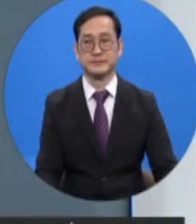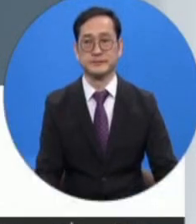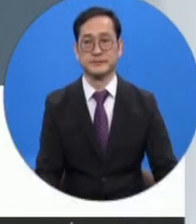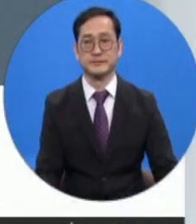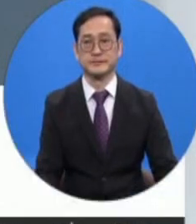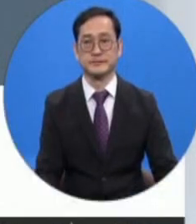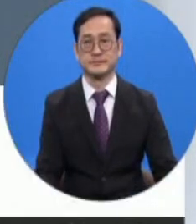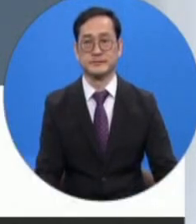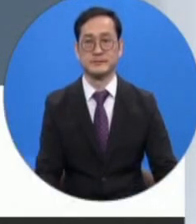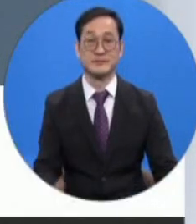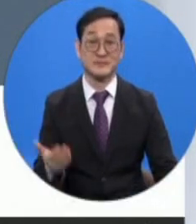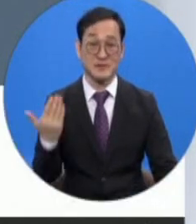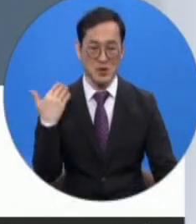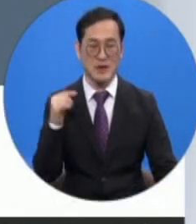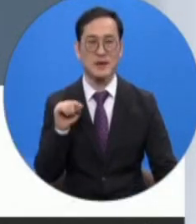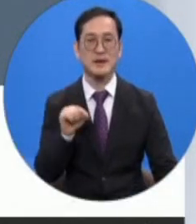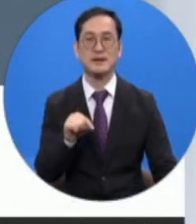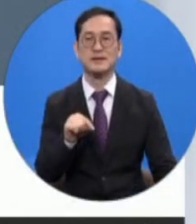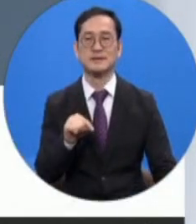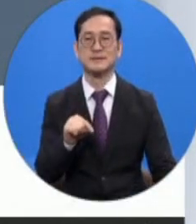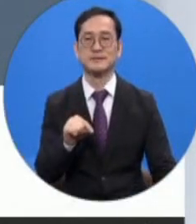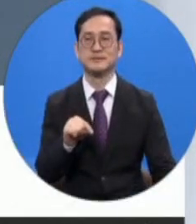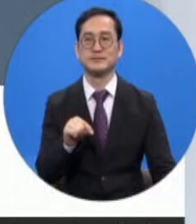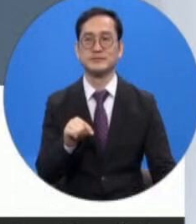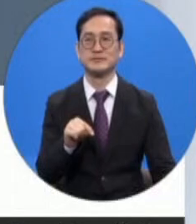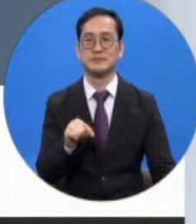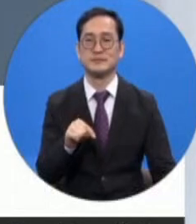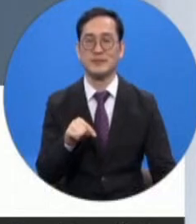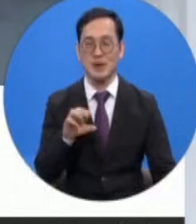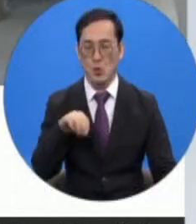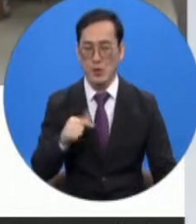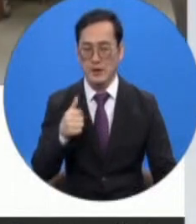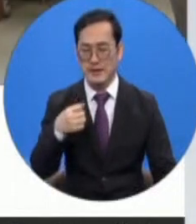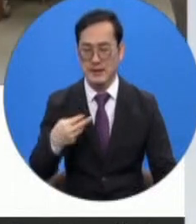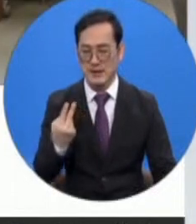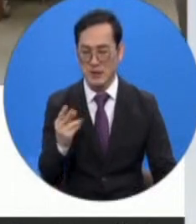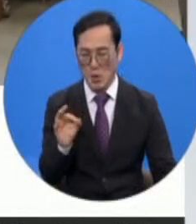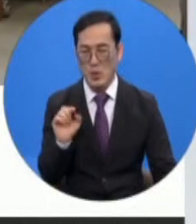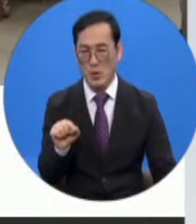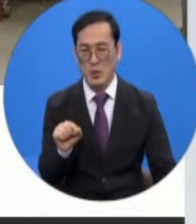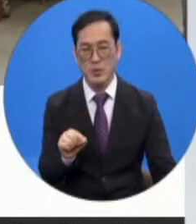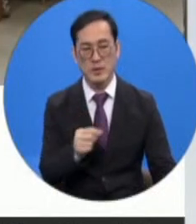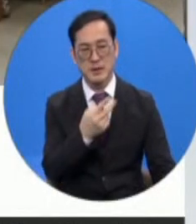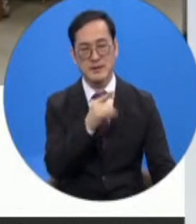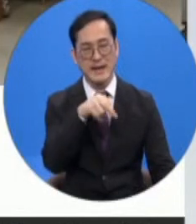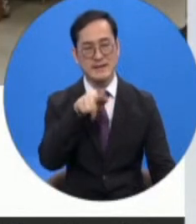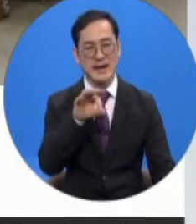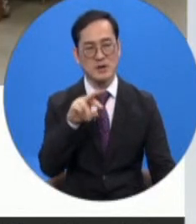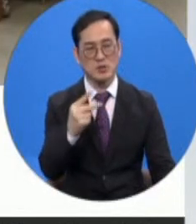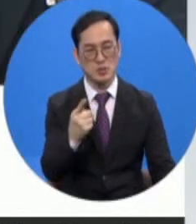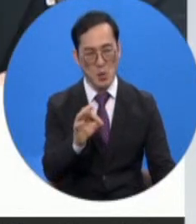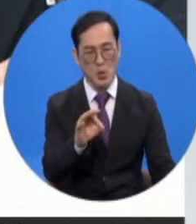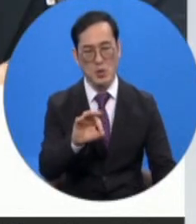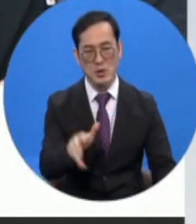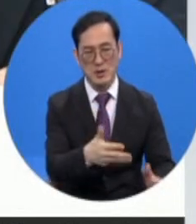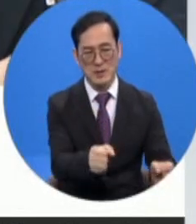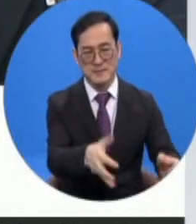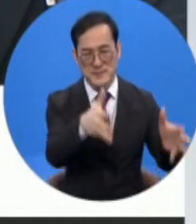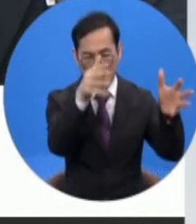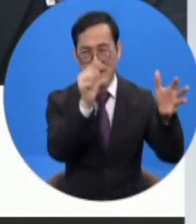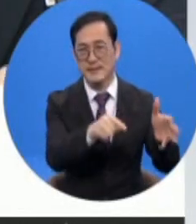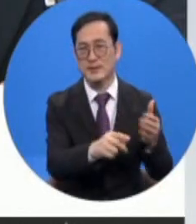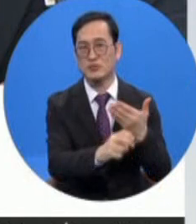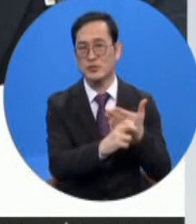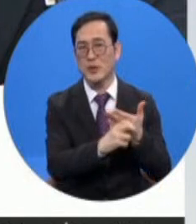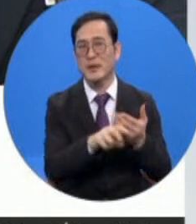그리고 지난 경선 과정을 거치면서 원희룡 후보는 대장동 1타 강사로 국민께 널리 알려지다 보니까 그 이후로